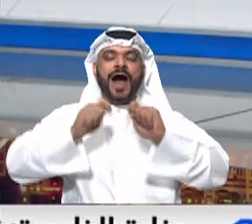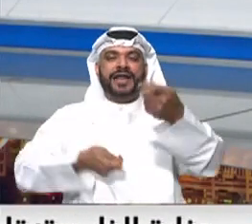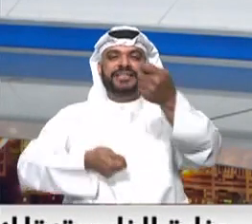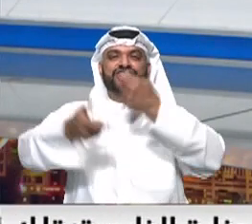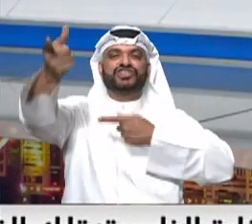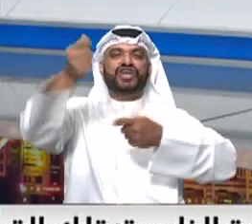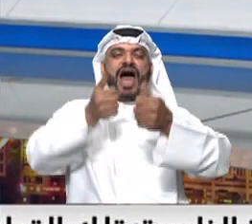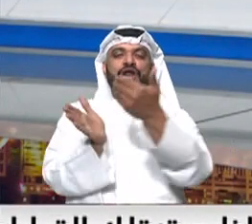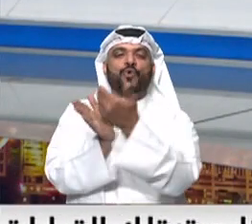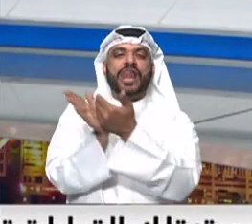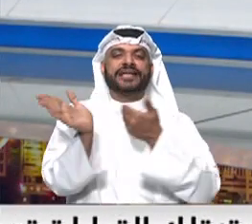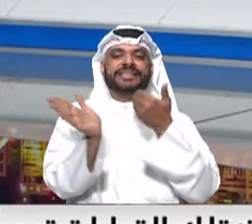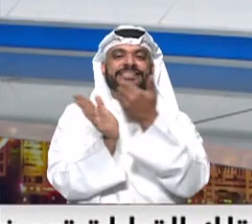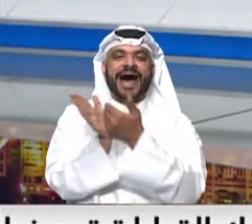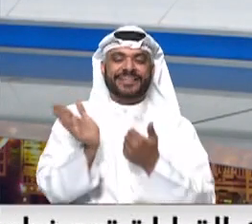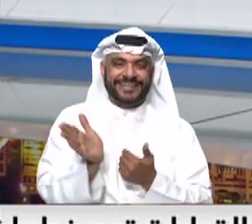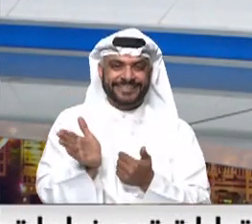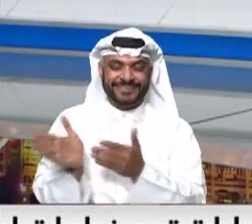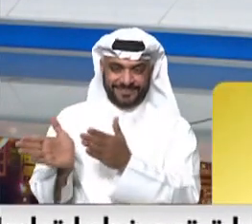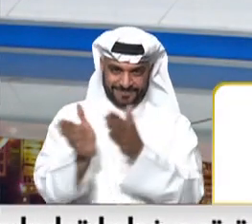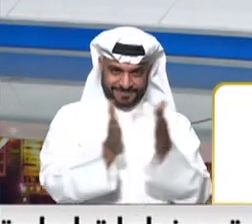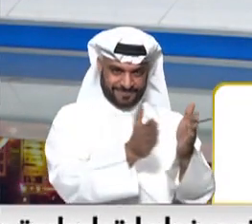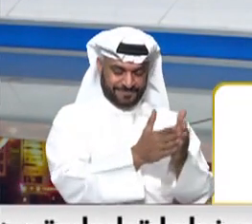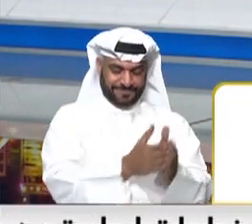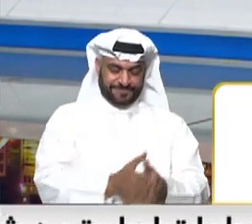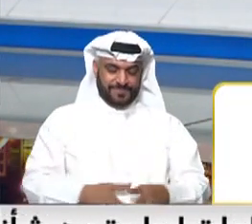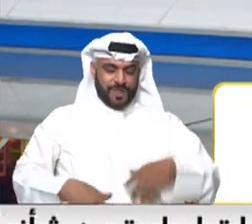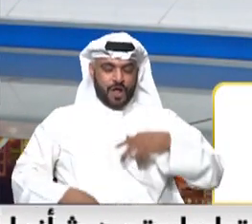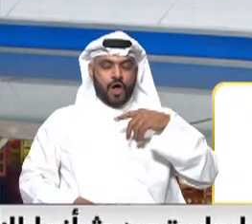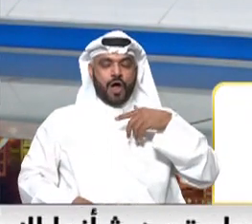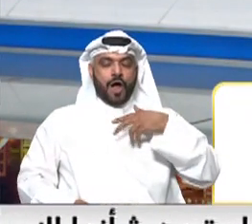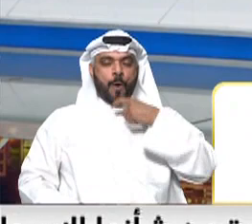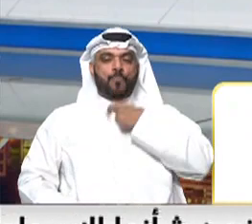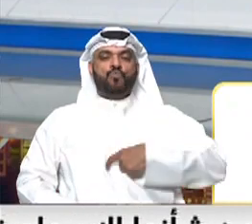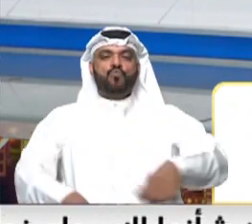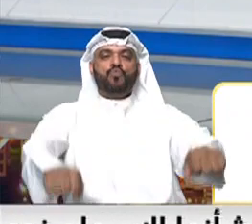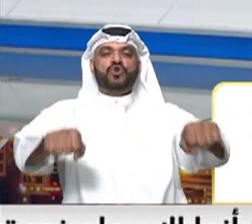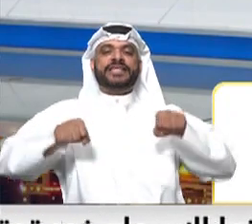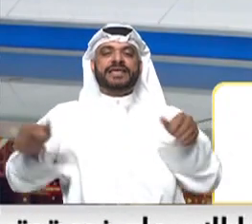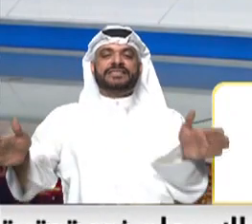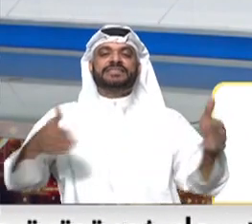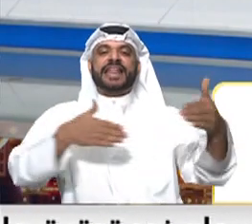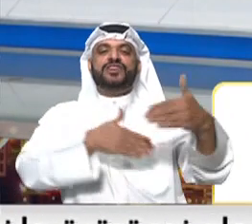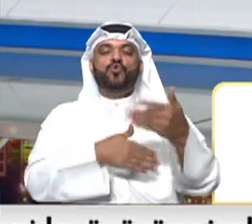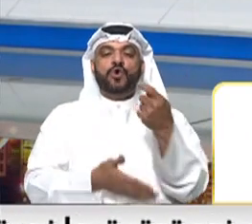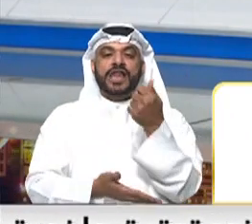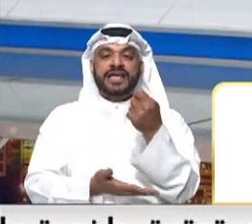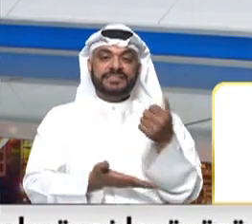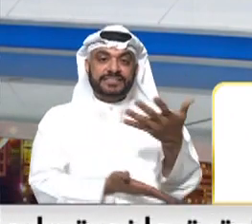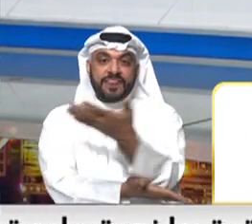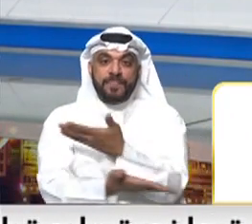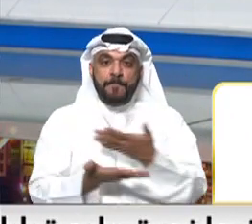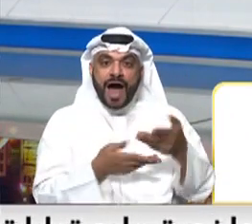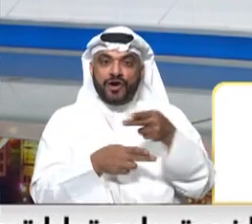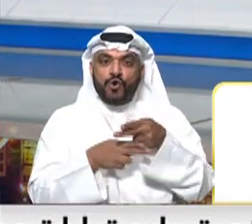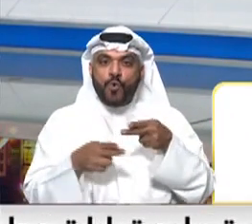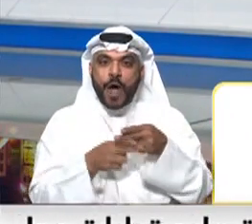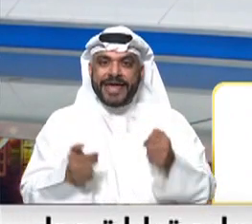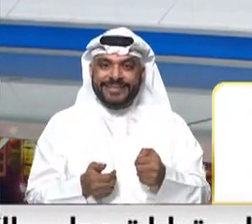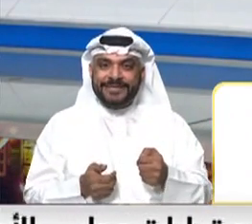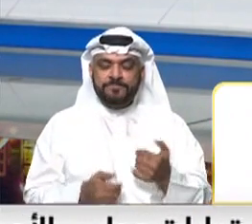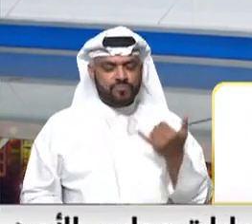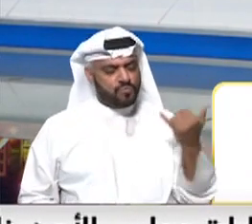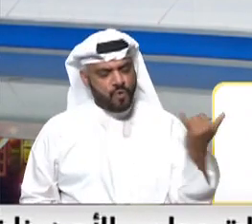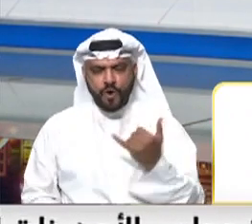أكد المدير العام للصندوق الكويتي للتنمية الاقتصادية والعربية بالوكالة وليد البحر على أهمية دور الصندوق في دعم